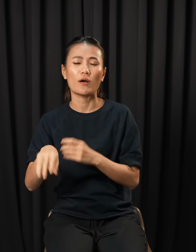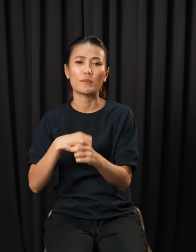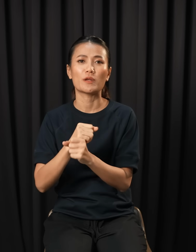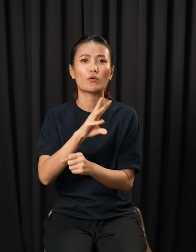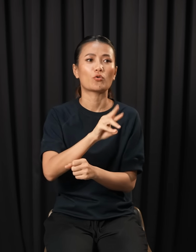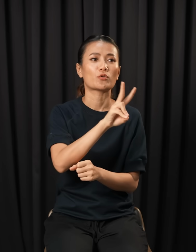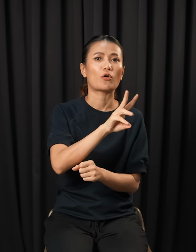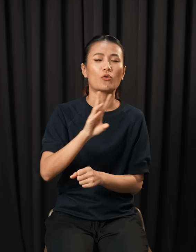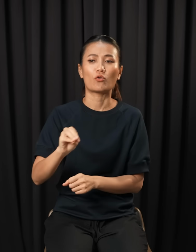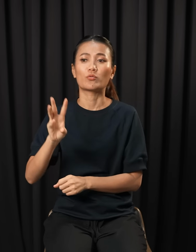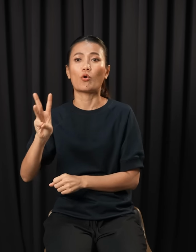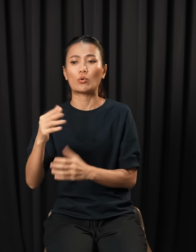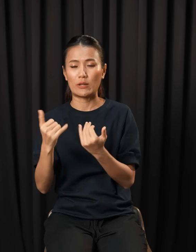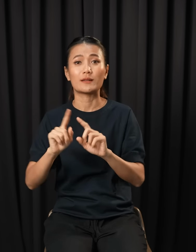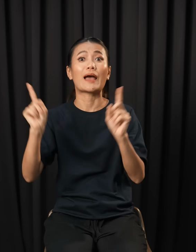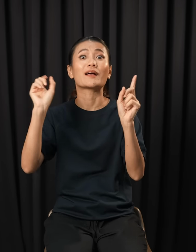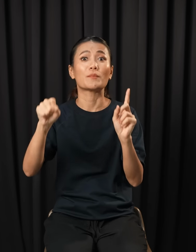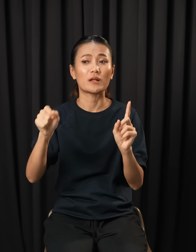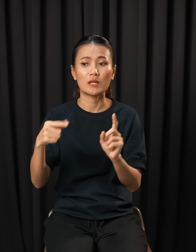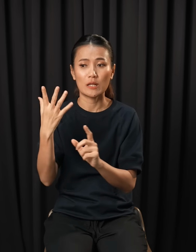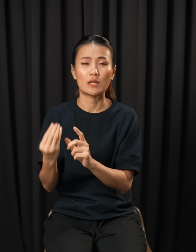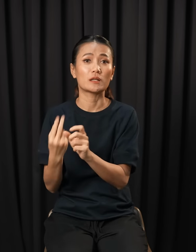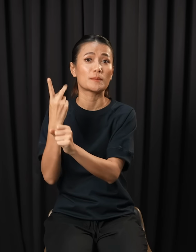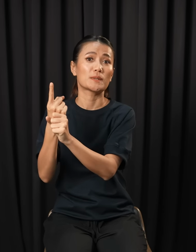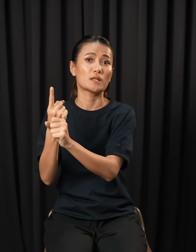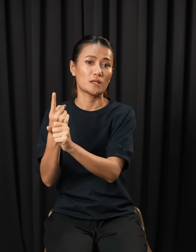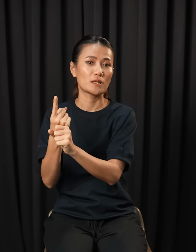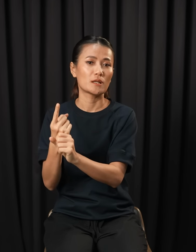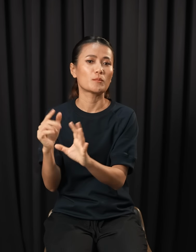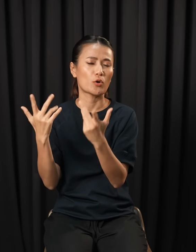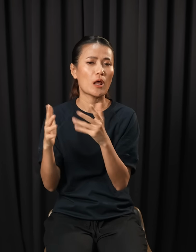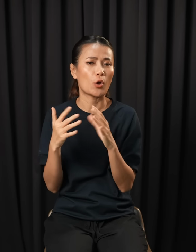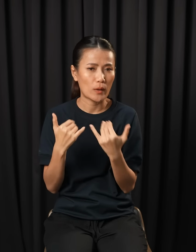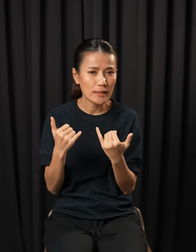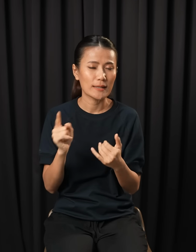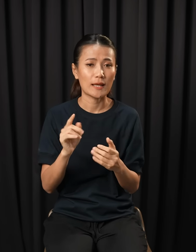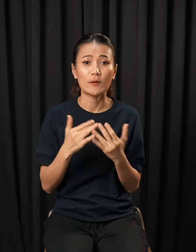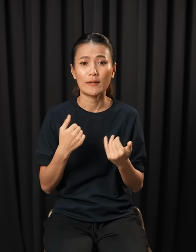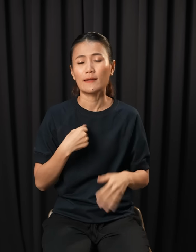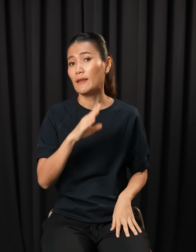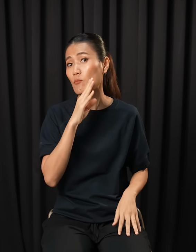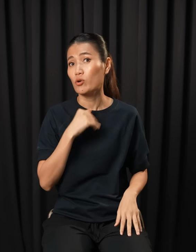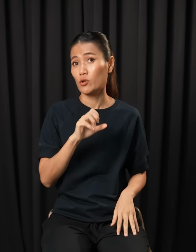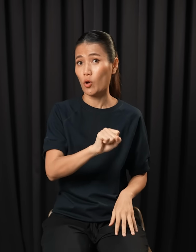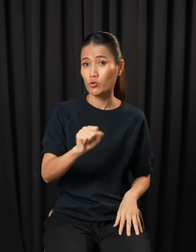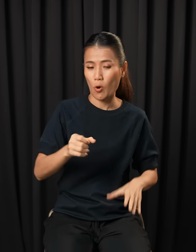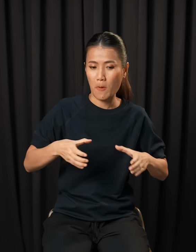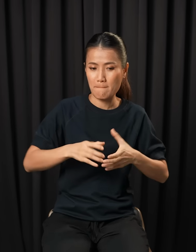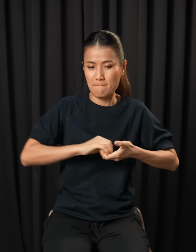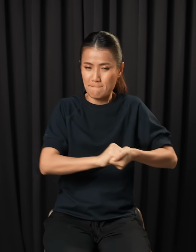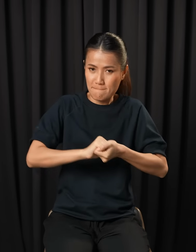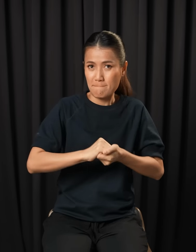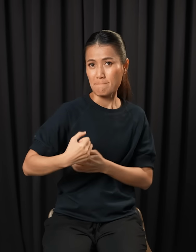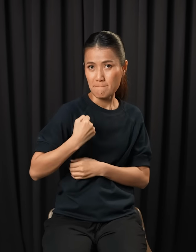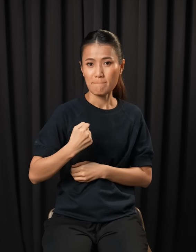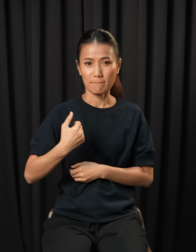น่นอนเน ี่ ยสภาล่างก็ปิดได้ละสวิตช์2ปแล้วก็วุฒิสภา2ปี62กับปี66ก็ต่างกันตอนนั้นเขาเหลือ5ปีตอนนี้เขาเหลือ1ปีแล้วก็สิ่งที่มันผ่านมาเนี่ย